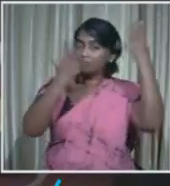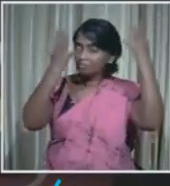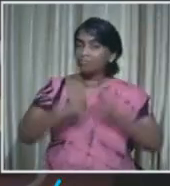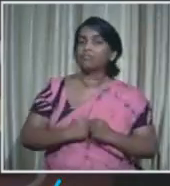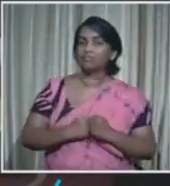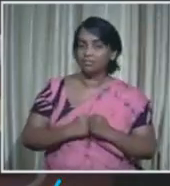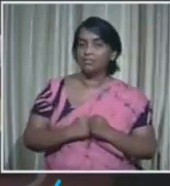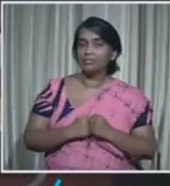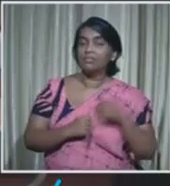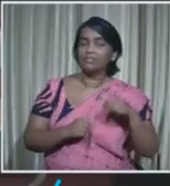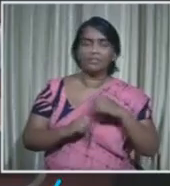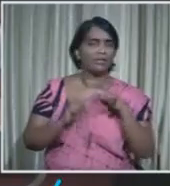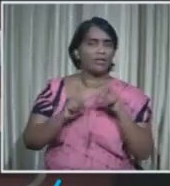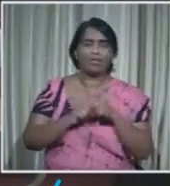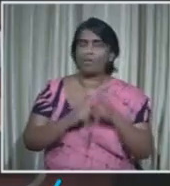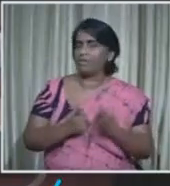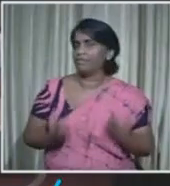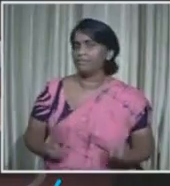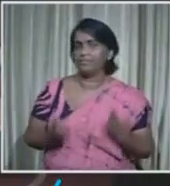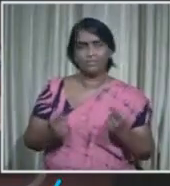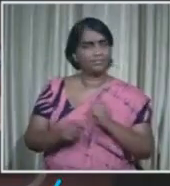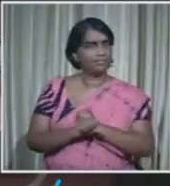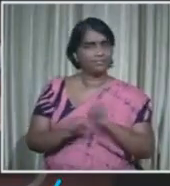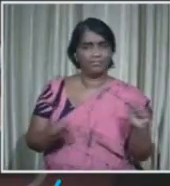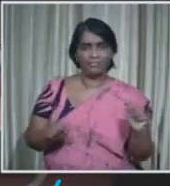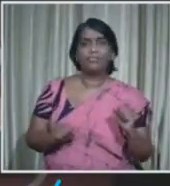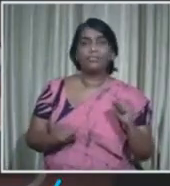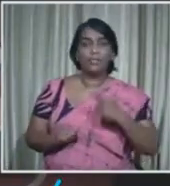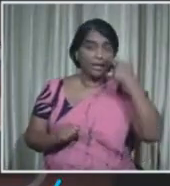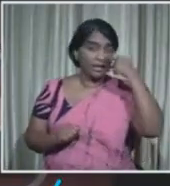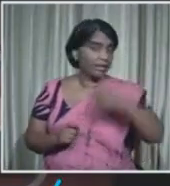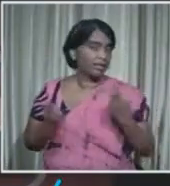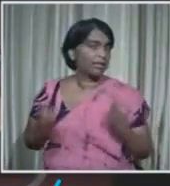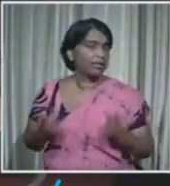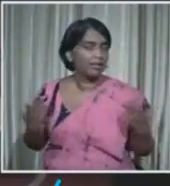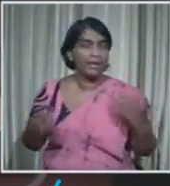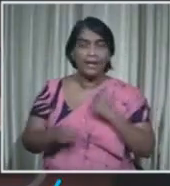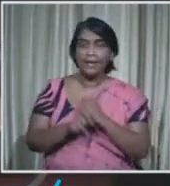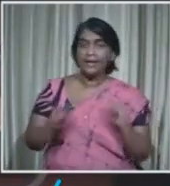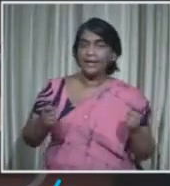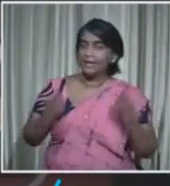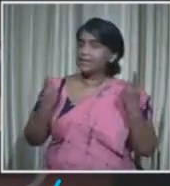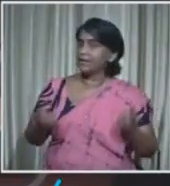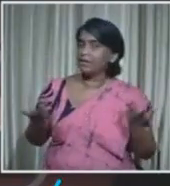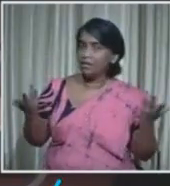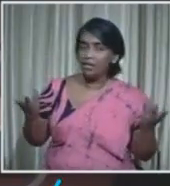ගත්තොත් කිසිම ඩොලර් හිඟයක් ඇති වෙන්නේ නැහැ. ඒතරොට තෙල් හිඟයක් නැහැ, ගෑස් හිඟයක් නැහැ,